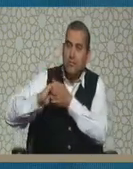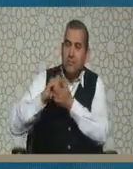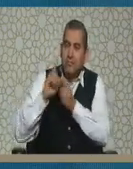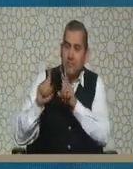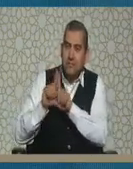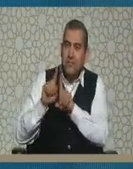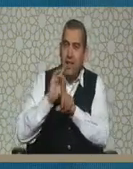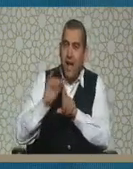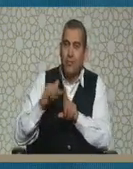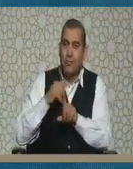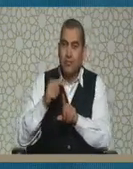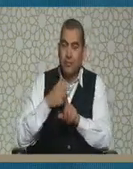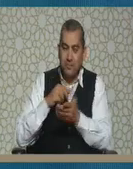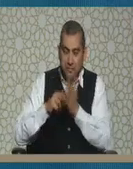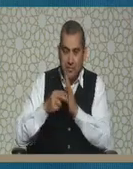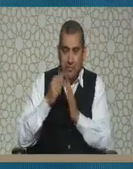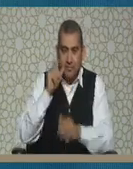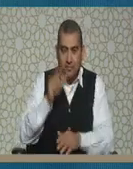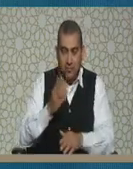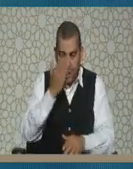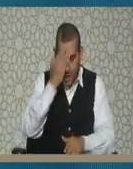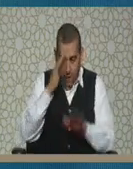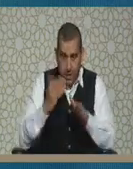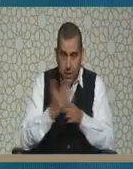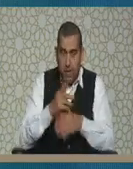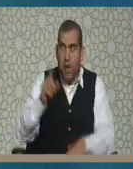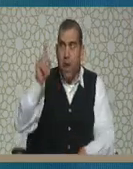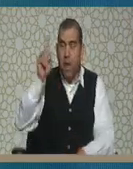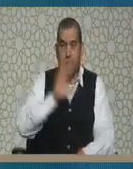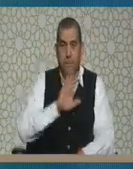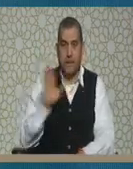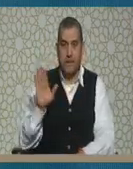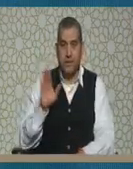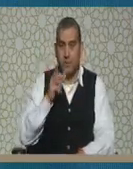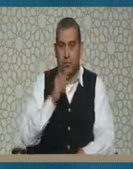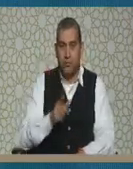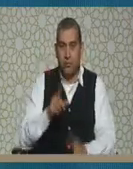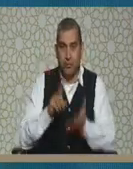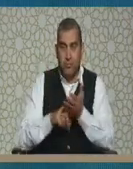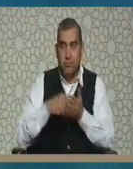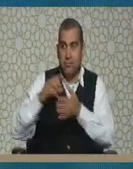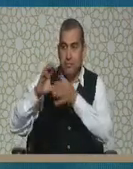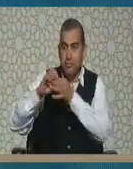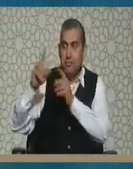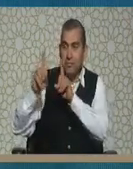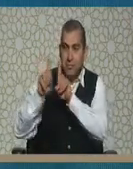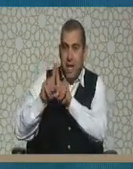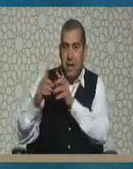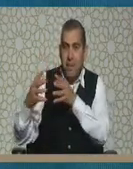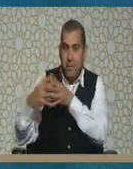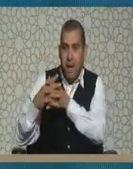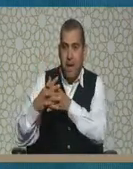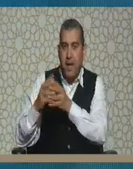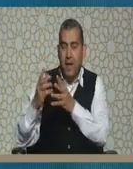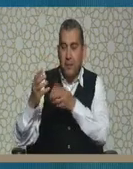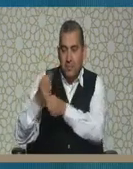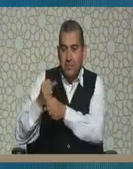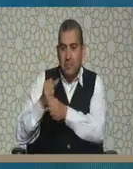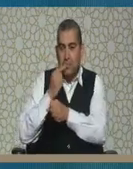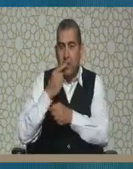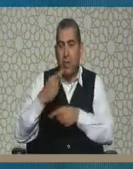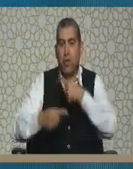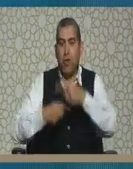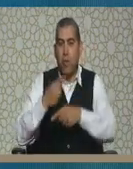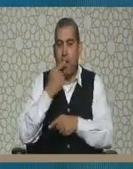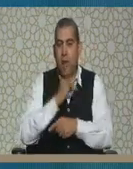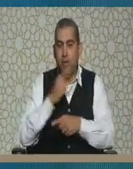لما يفعل العباده لله ويكون متصلا بالله يدوم اثارها لان قلبك